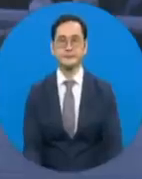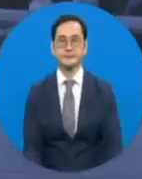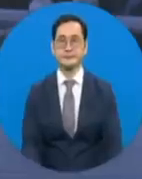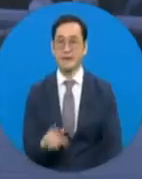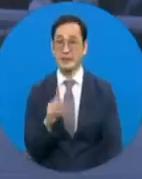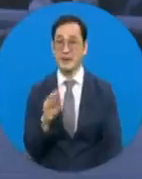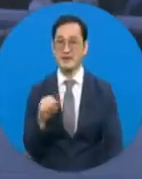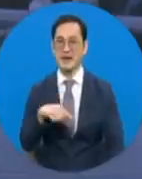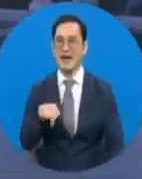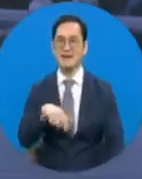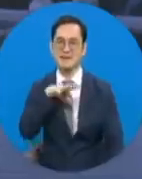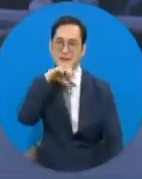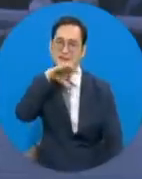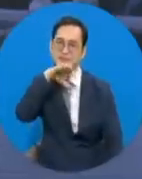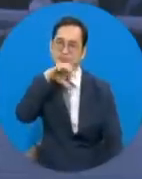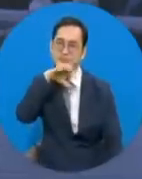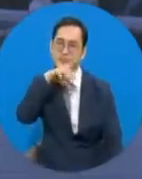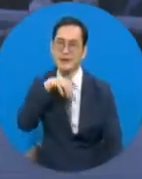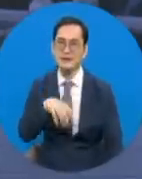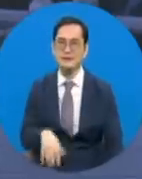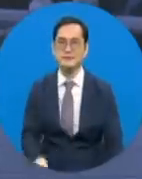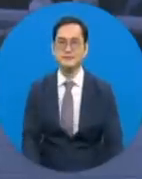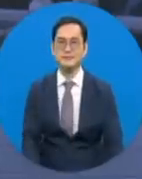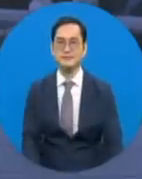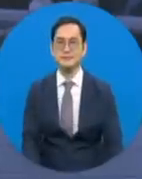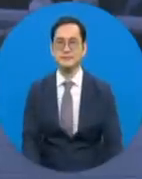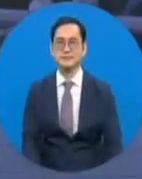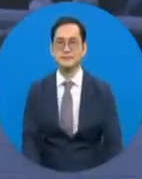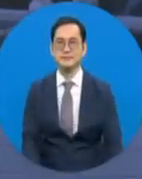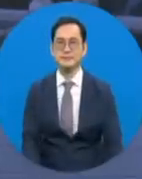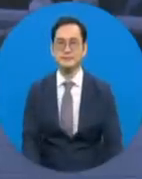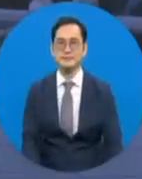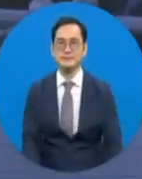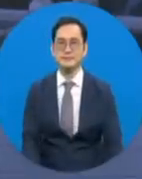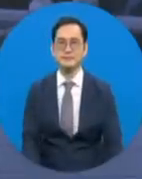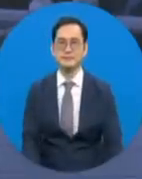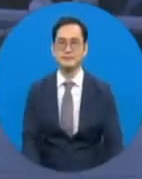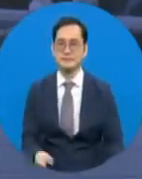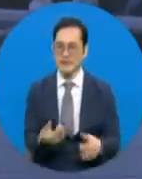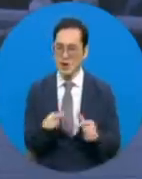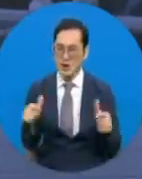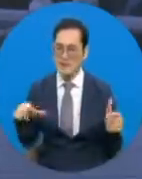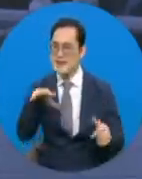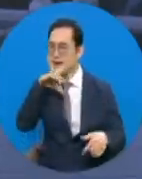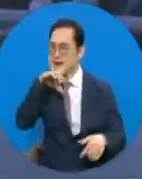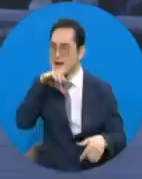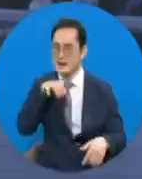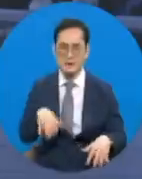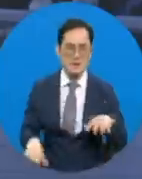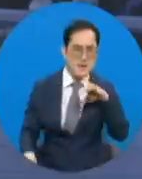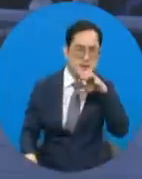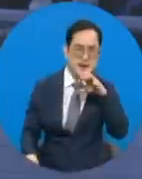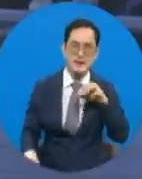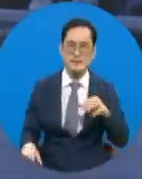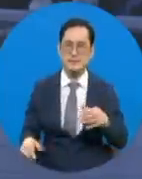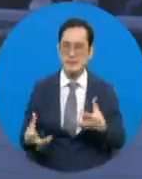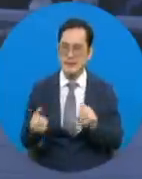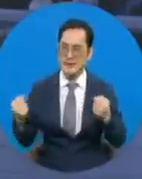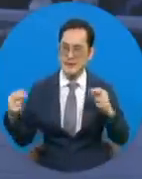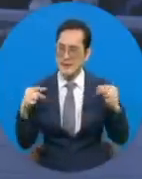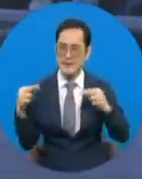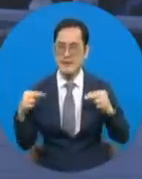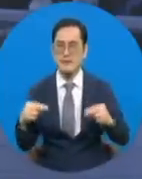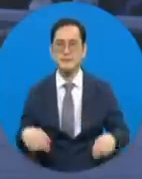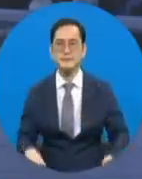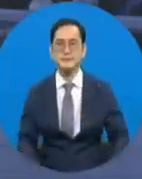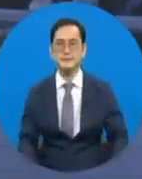KBS 내부에서도 여러 가지 목소리가, 단일된 목소리가 나오는 건 아닌 것 같습니다. 여러 가지 목소리가 나뉘어져 나오고 있는 상황입니다. 김영주 의원님,